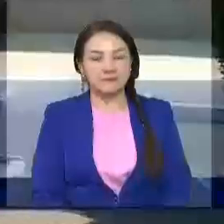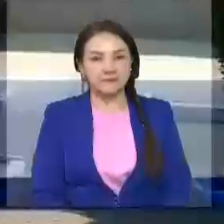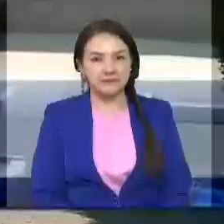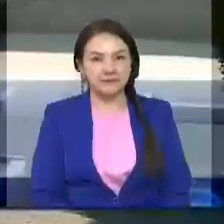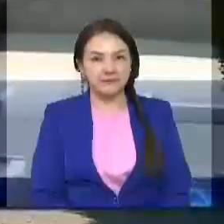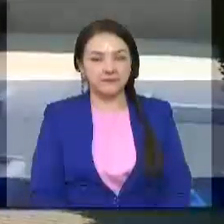акту